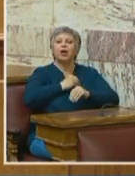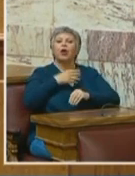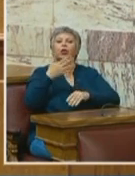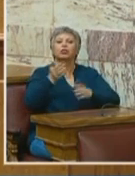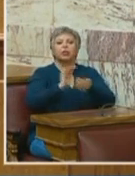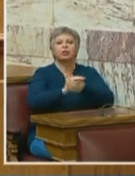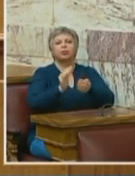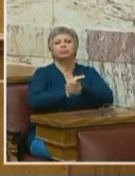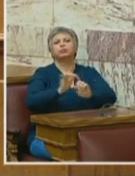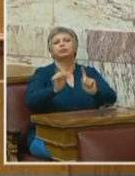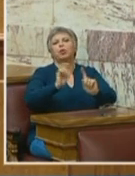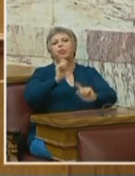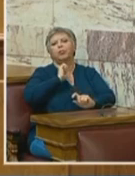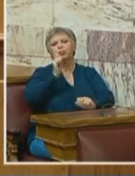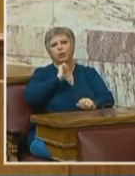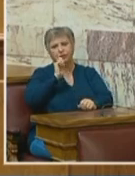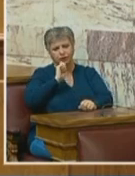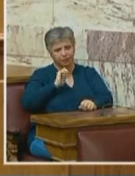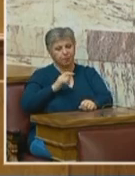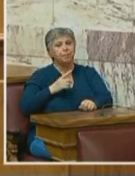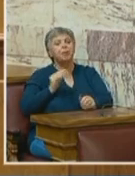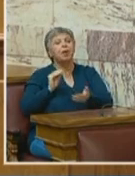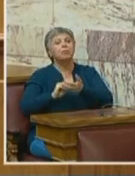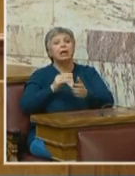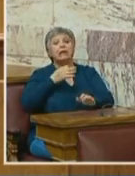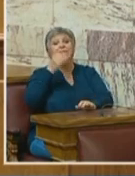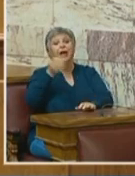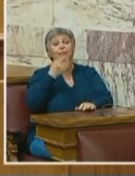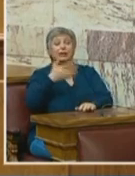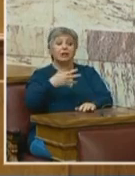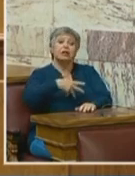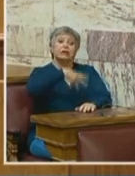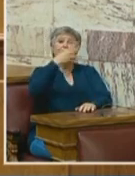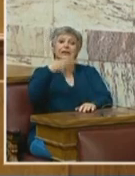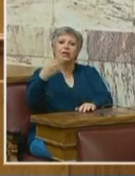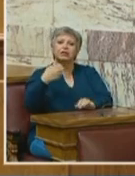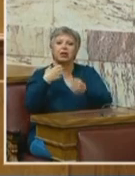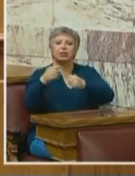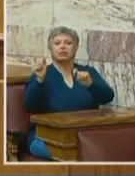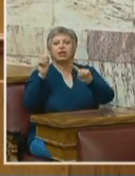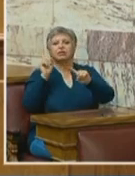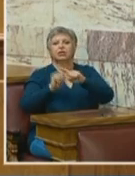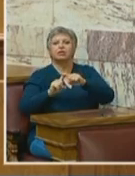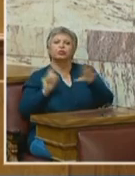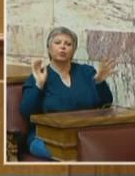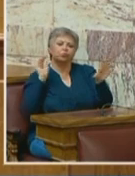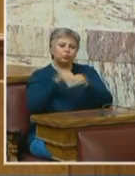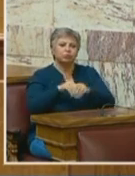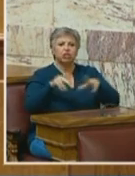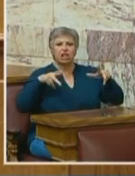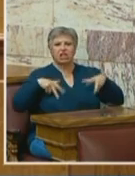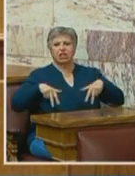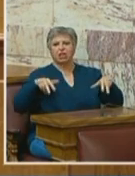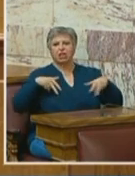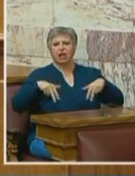καταγγείλει τις παρεμβάσεις των ΣΥΡΙΖΑ και ΑΝΕΛ στο κράτος, καθώς και το παρακράτος, το οποίο πάει να